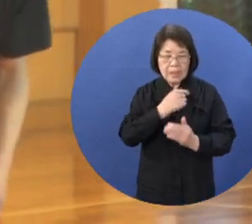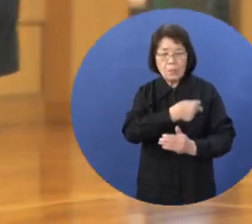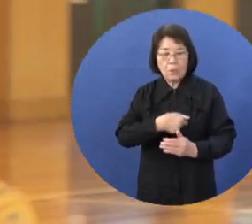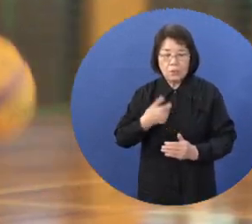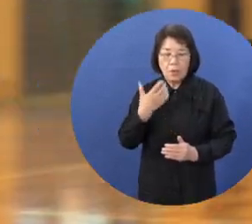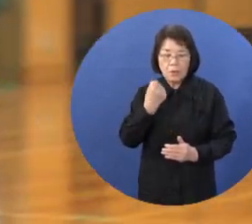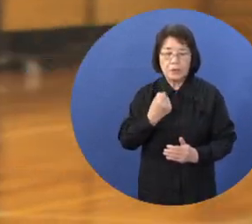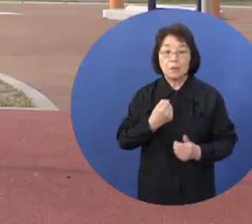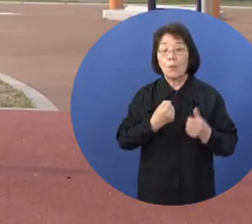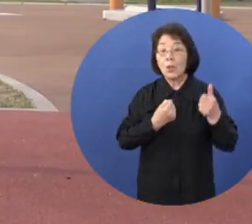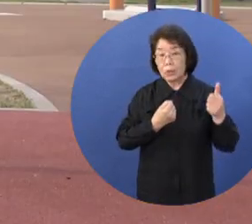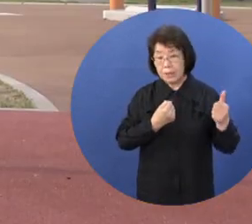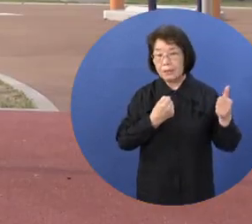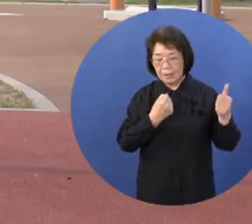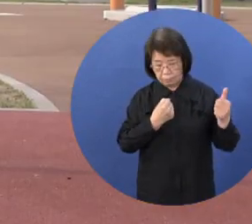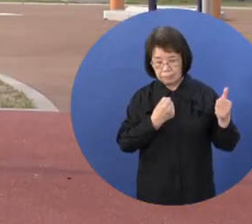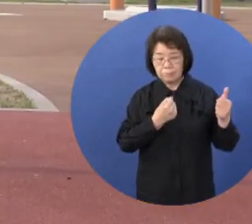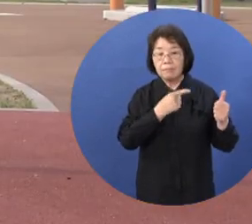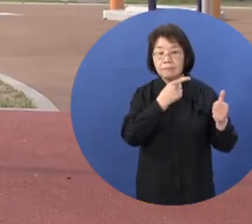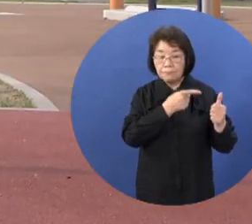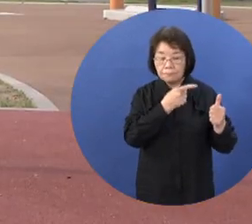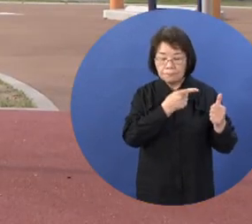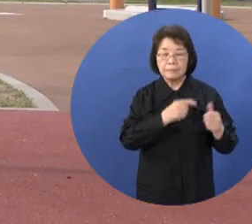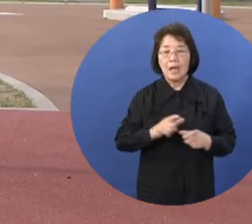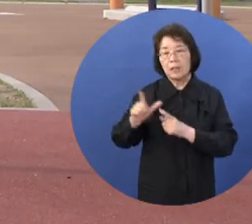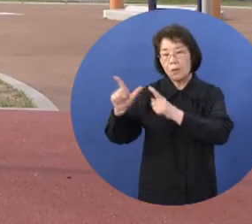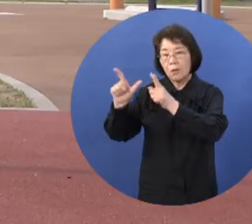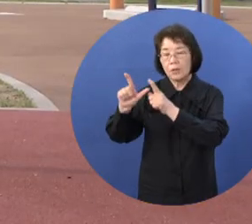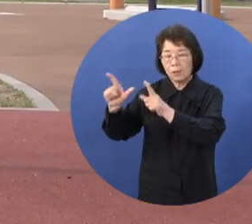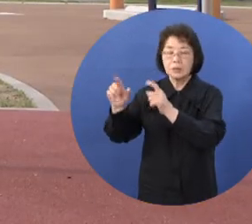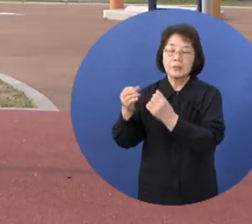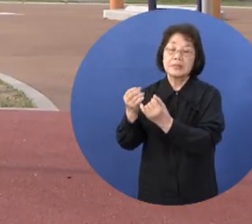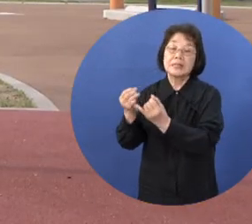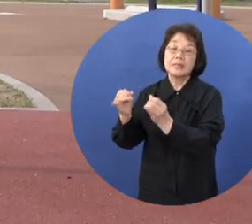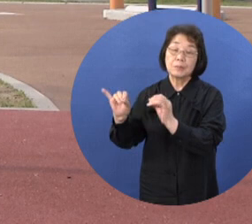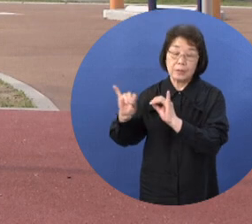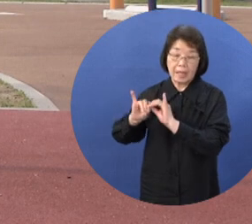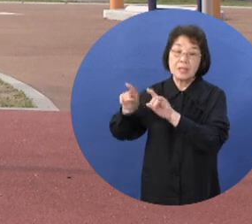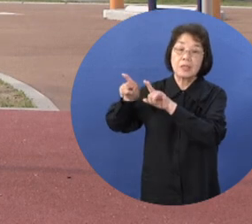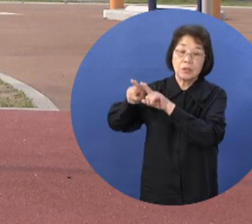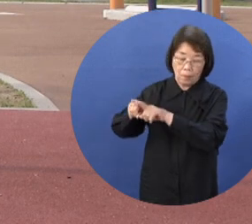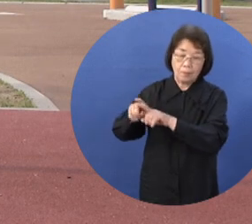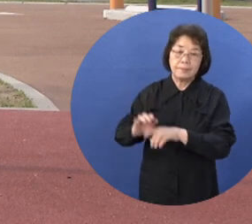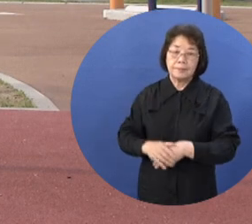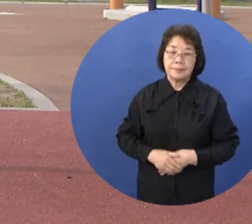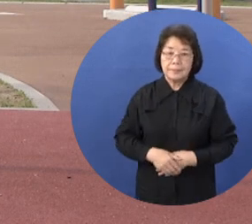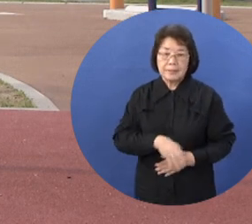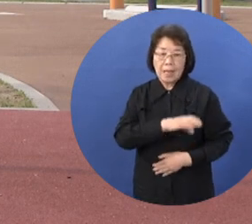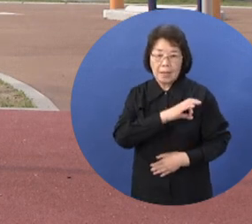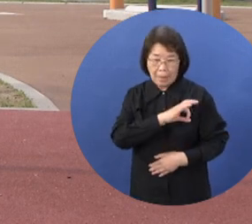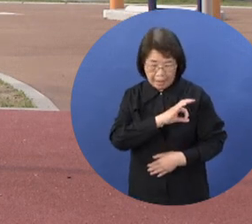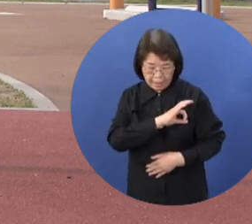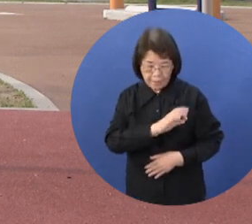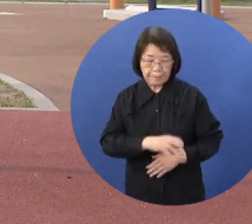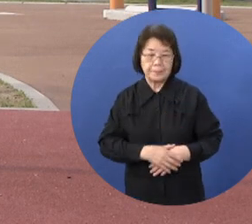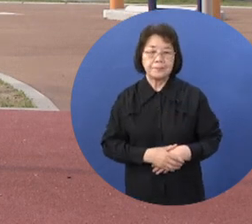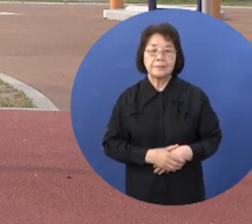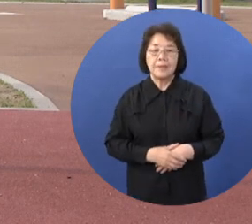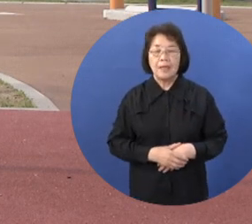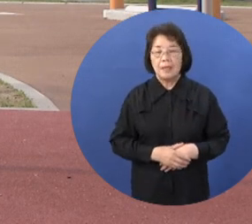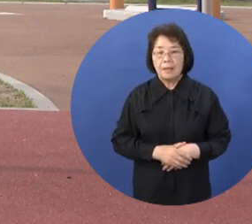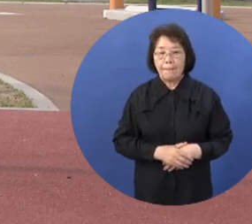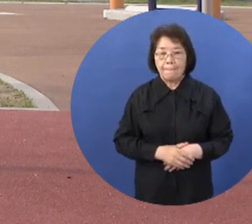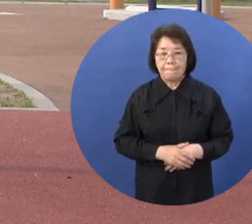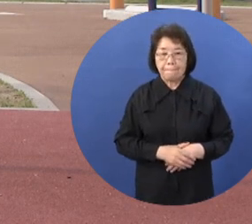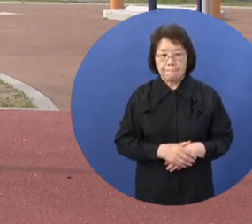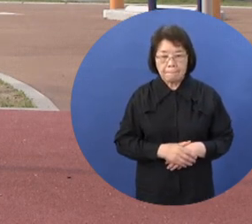ます。 現在今東京ダイムで一緒にチームでプレーさせていただいている B リーグでも7バンビシャスでプ